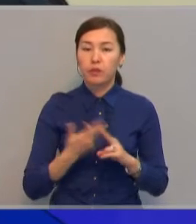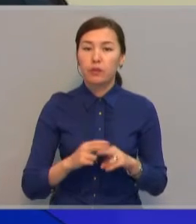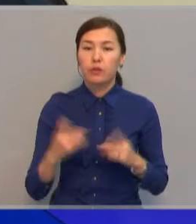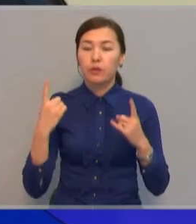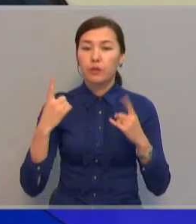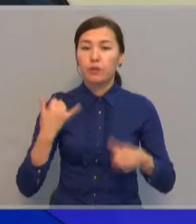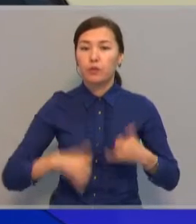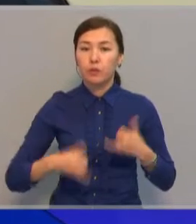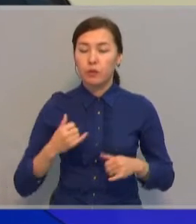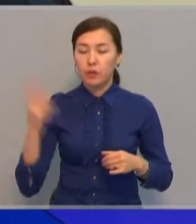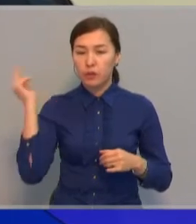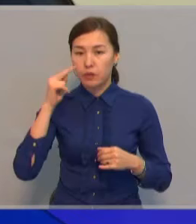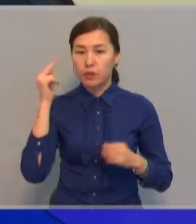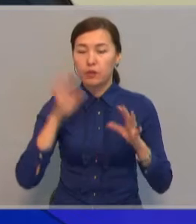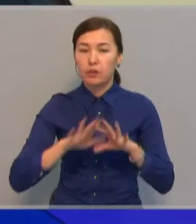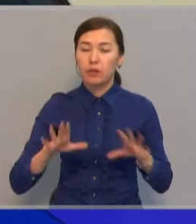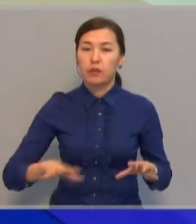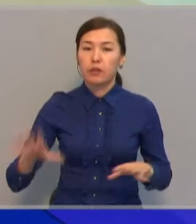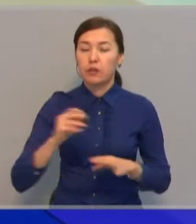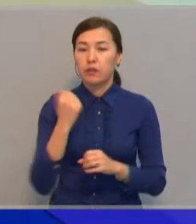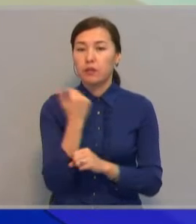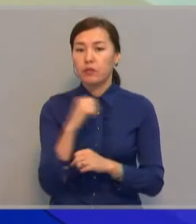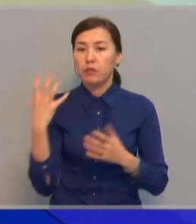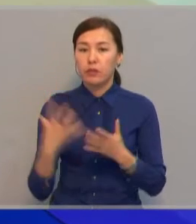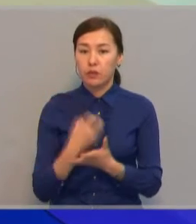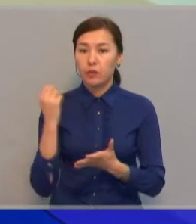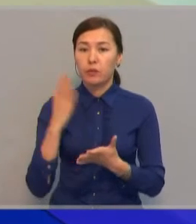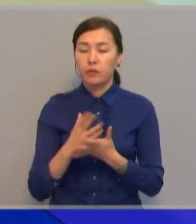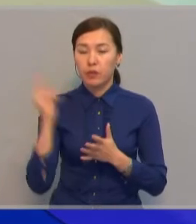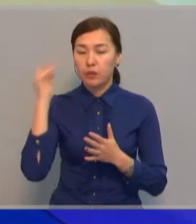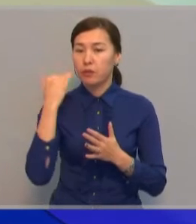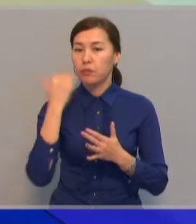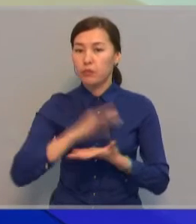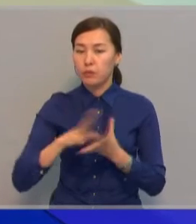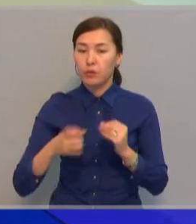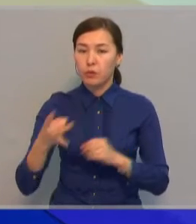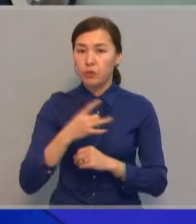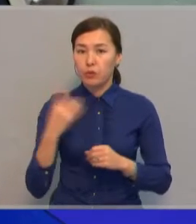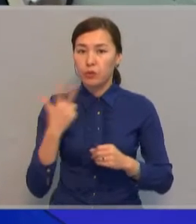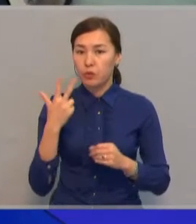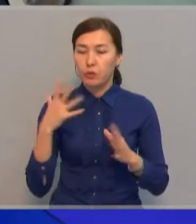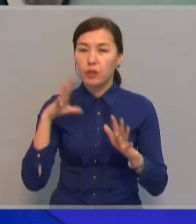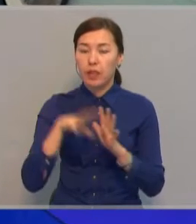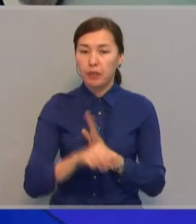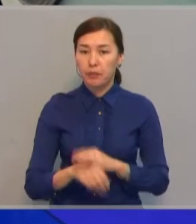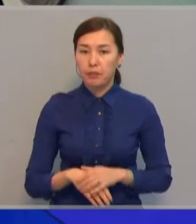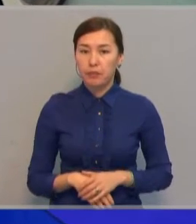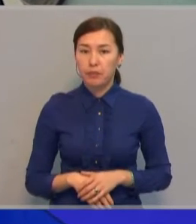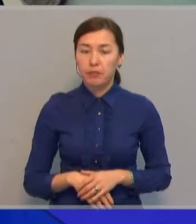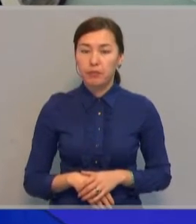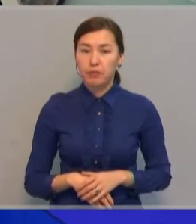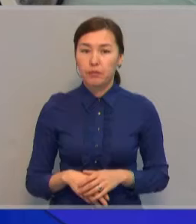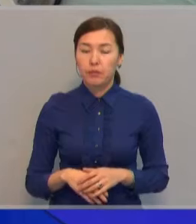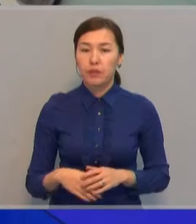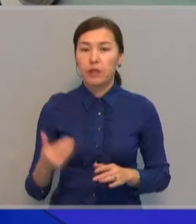осындай ұлағатты ұстаздардан білім алған оқушылардың да жетістіктері аз емес. Білім сапасы бойынша ауданда үштіктің қатарында. Компьютермен